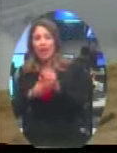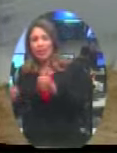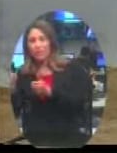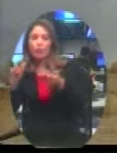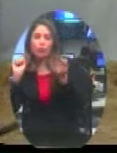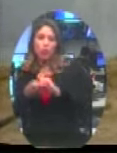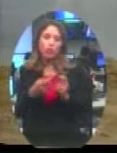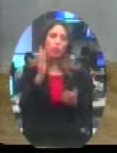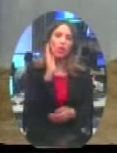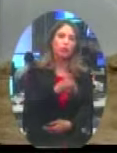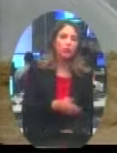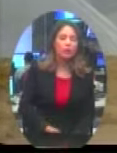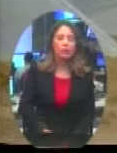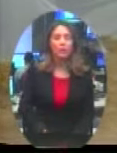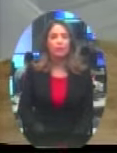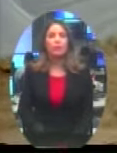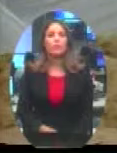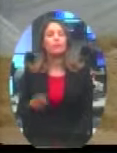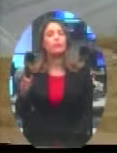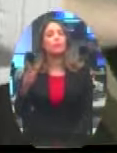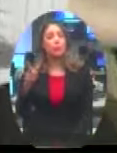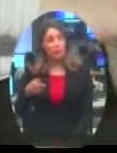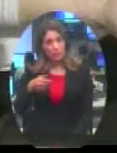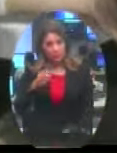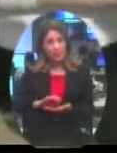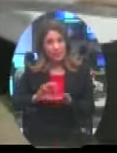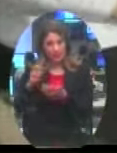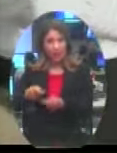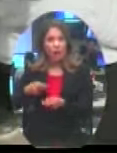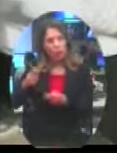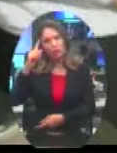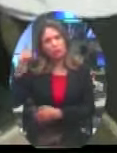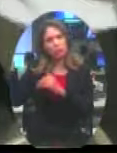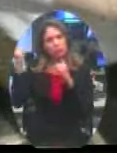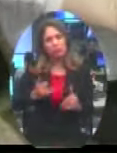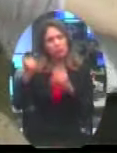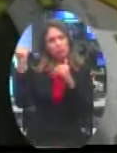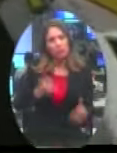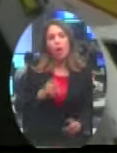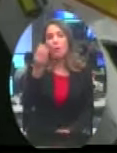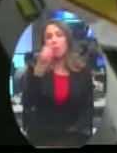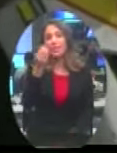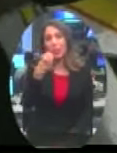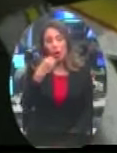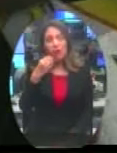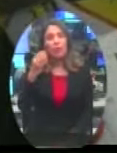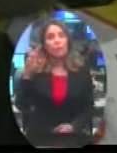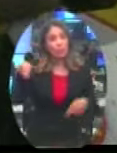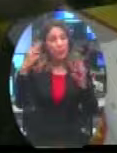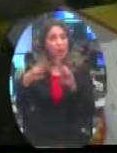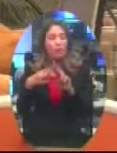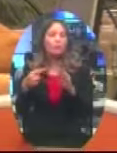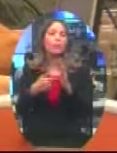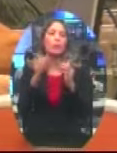כחלון ומשרד החקלאות עומדת ההנחה כי פתיחת השוק למוצרי מזון מיובאים תביא לתחרות ולהוזלה משמעותית של המוצרים